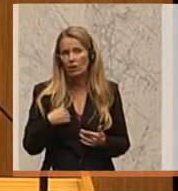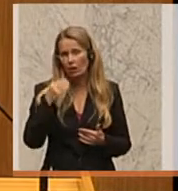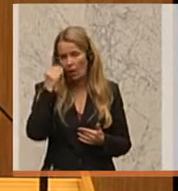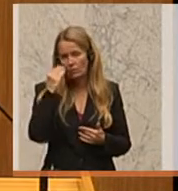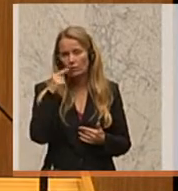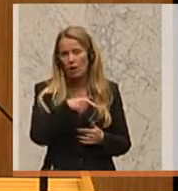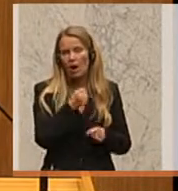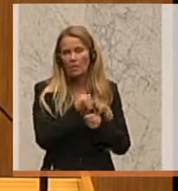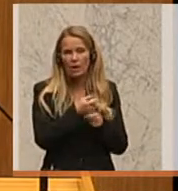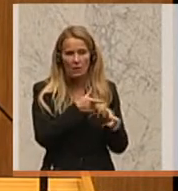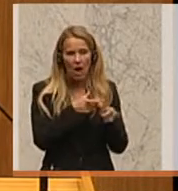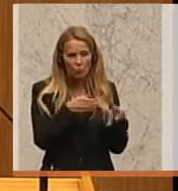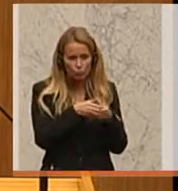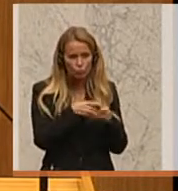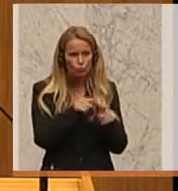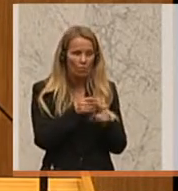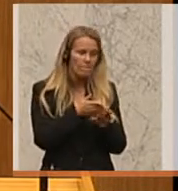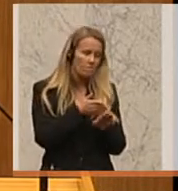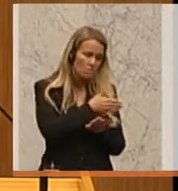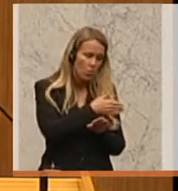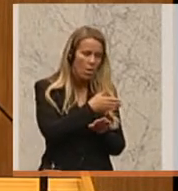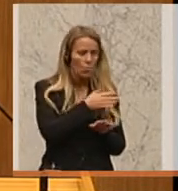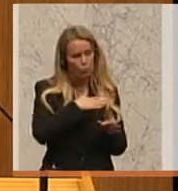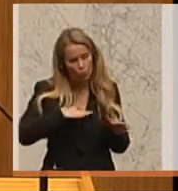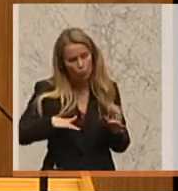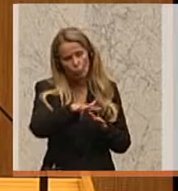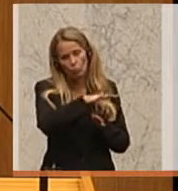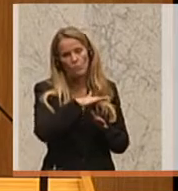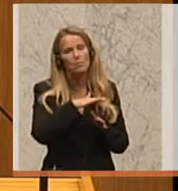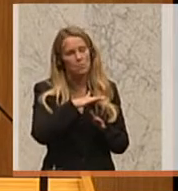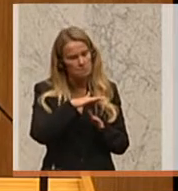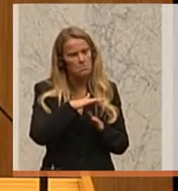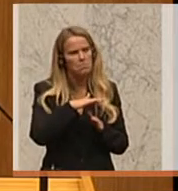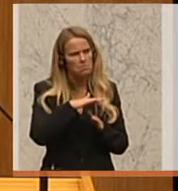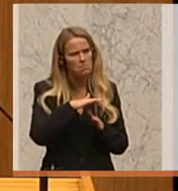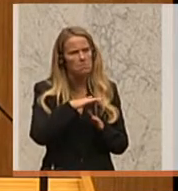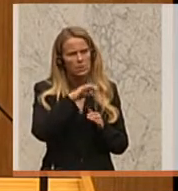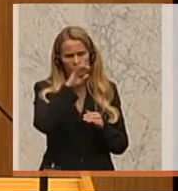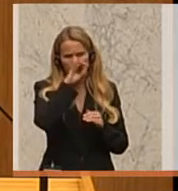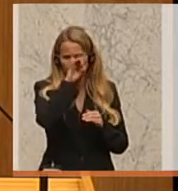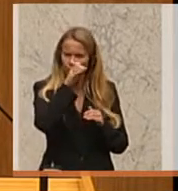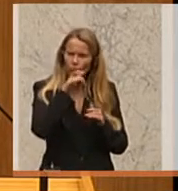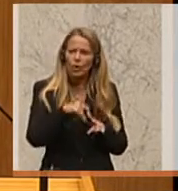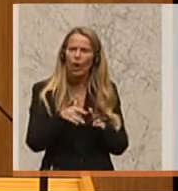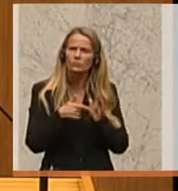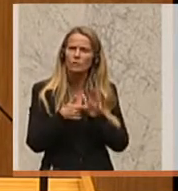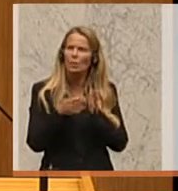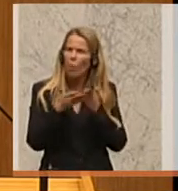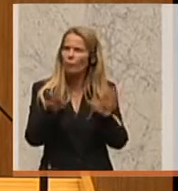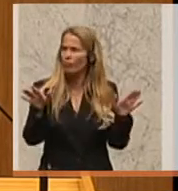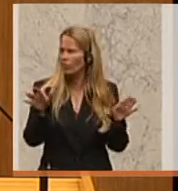im Ausschuss und davor und herum geprägt war von einer Offenheit, von einer